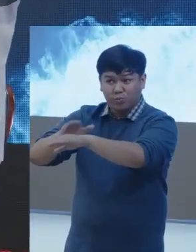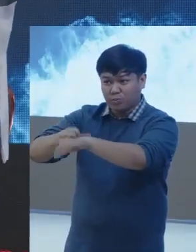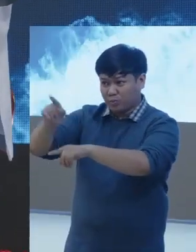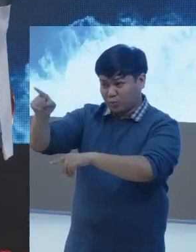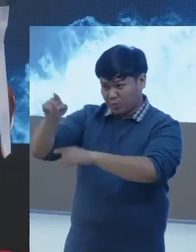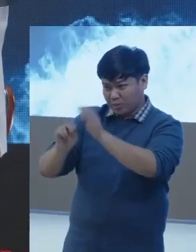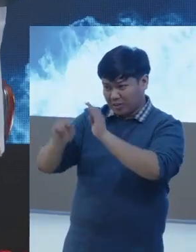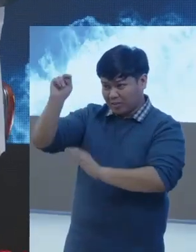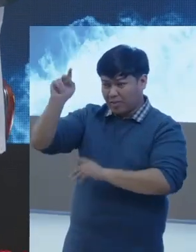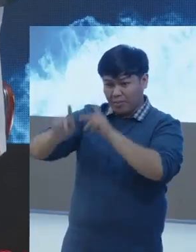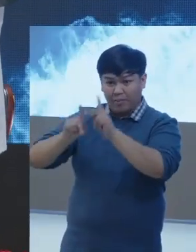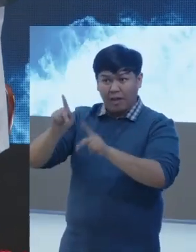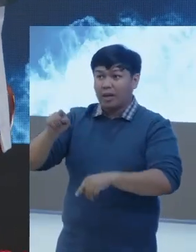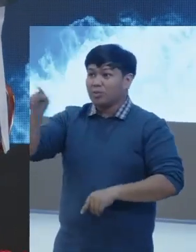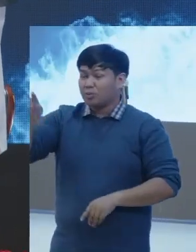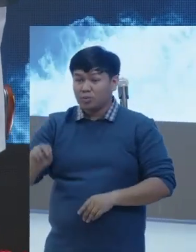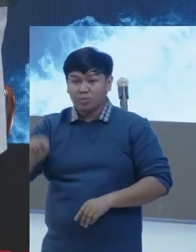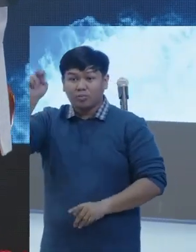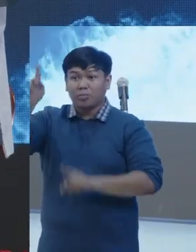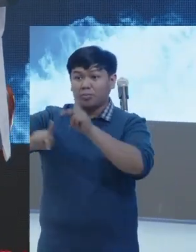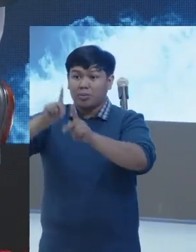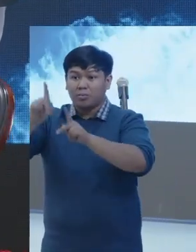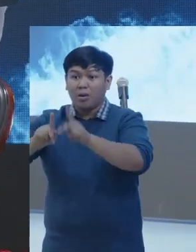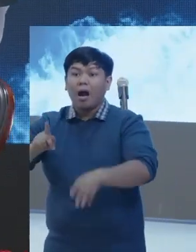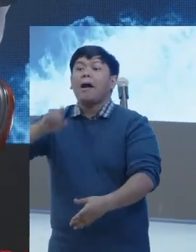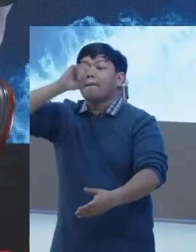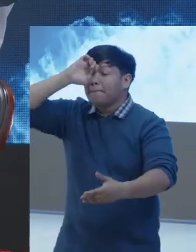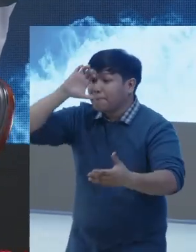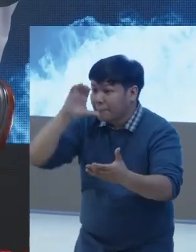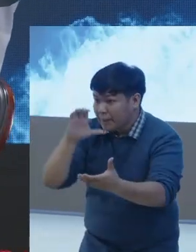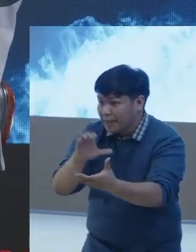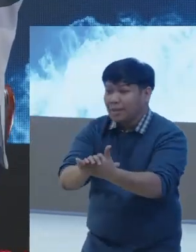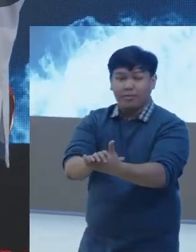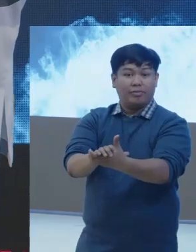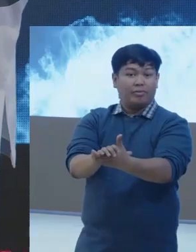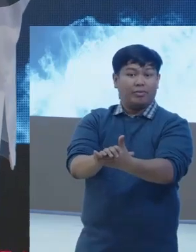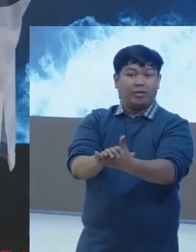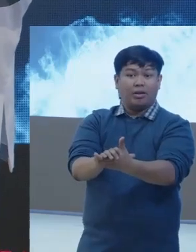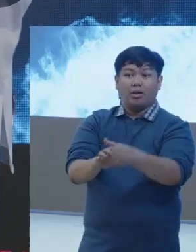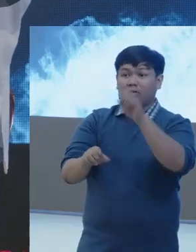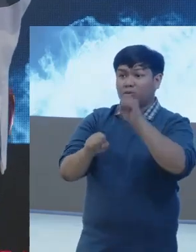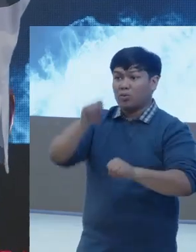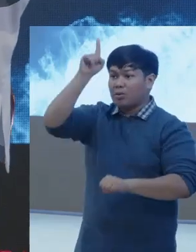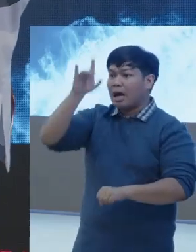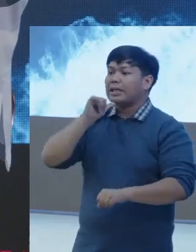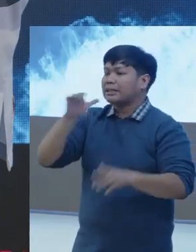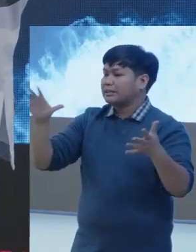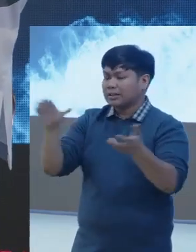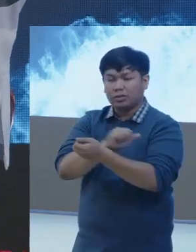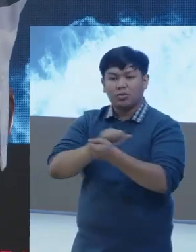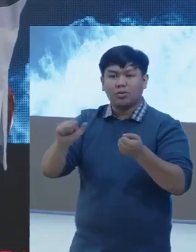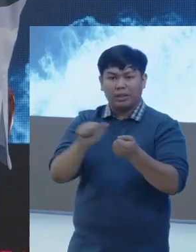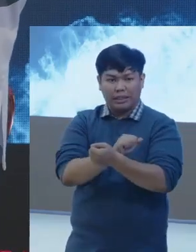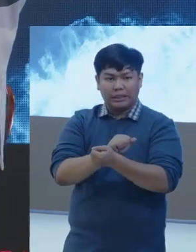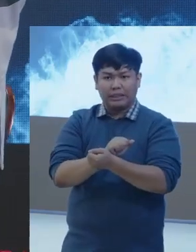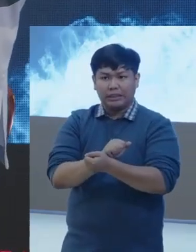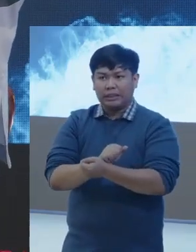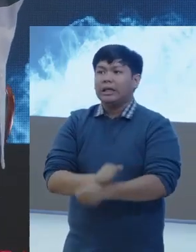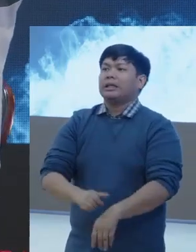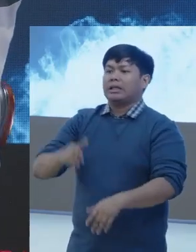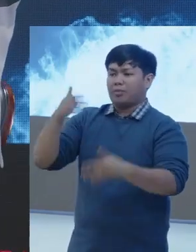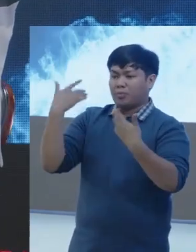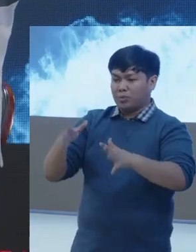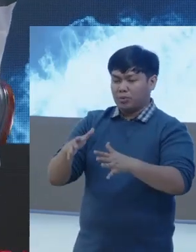Sila ay naniwala, nagbago, nagsisi, kaya hindi sila nilipol ng Diyos, and He delayed His